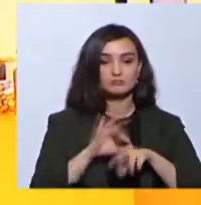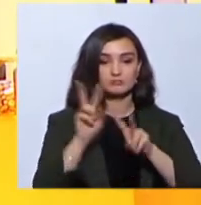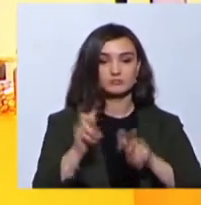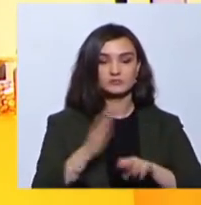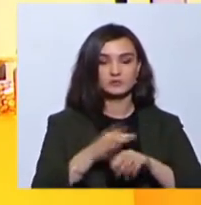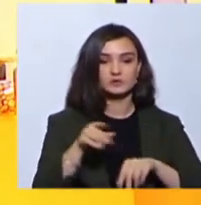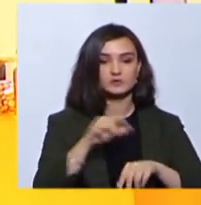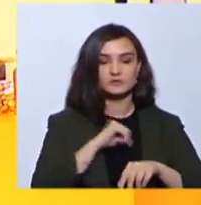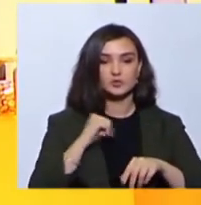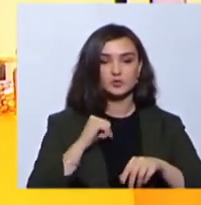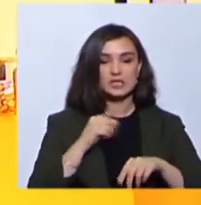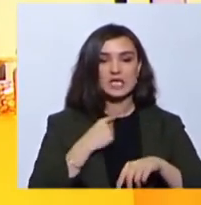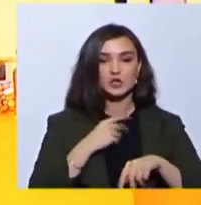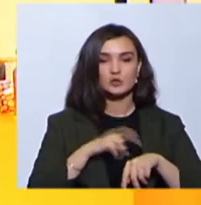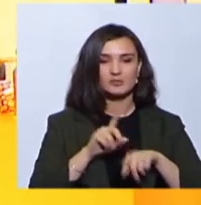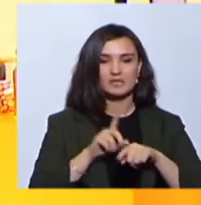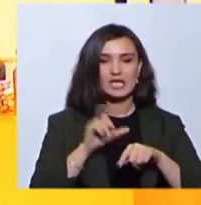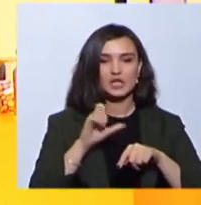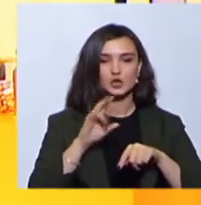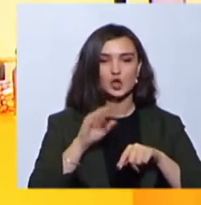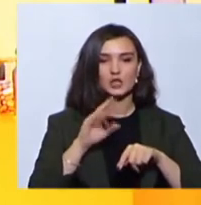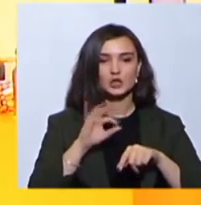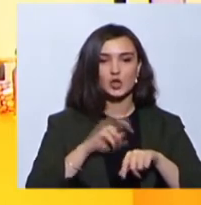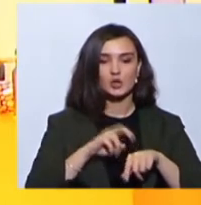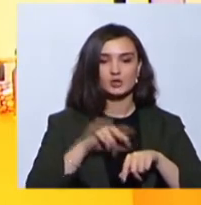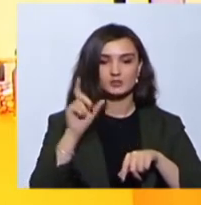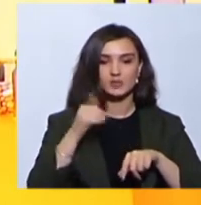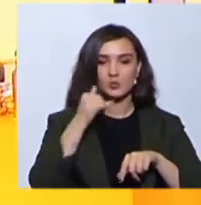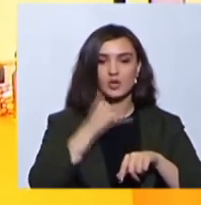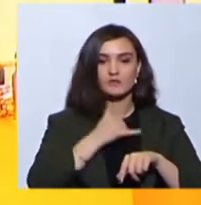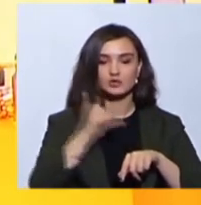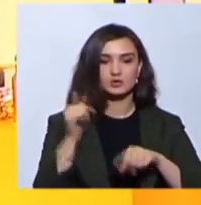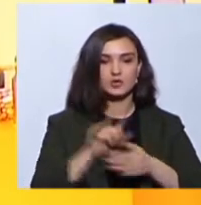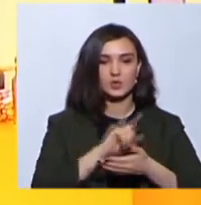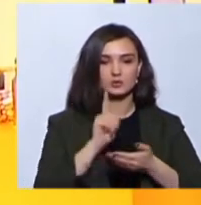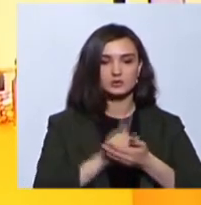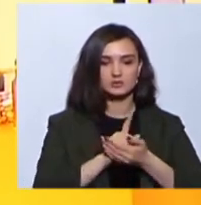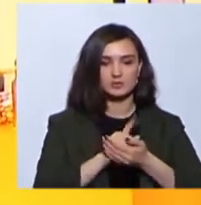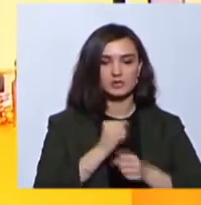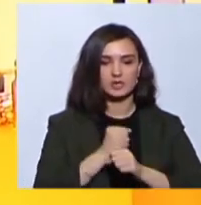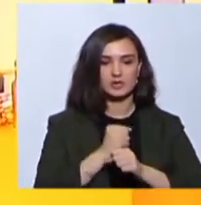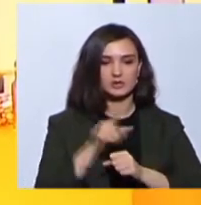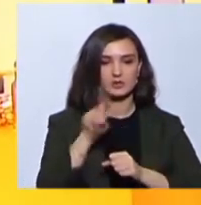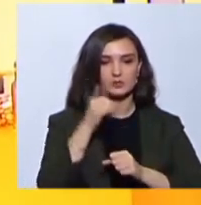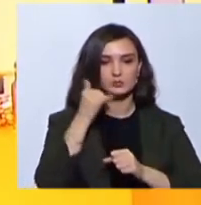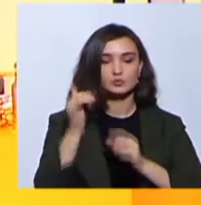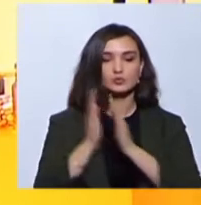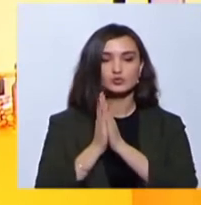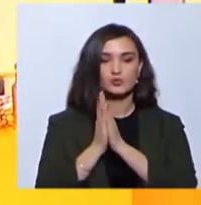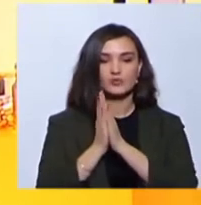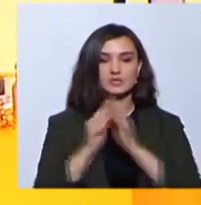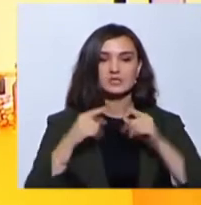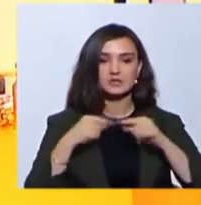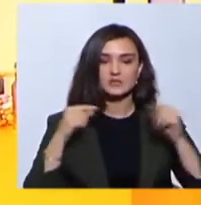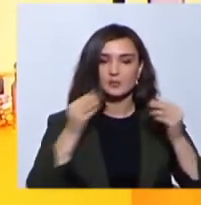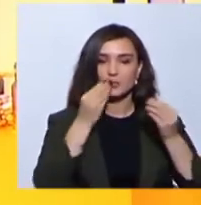გაქვთ, თქვენს ენდოკრინოლოგს დაუკავშირდეთ. თუ ეს აქამდე არ გაგიკეთებიათ, აუცილებლად გააკეთეთ და სთხოვეთ